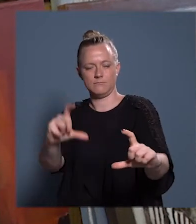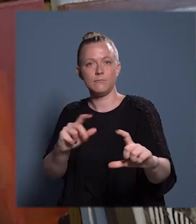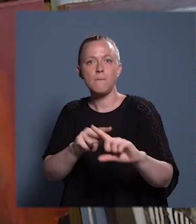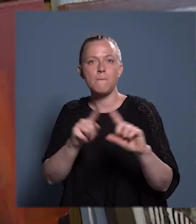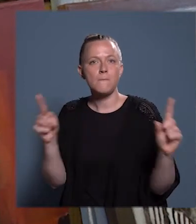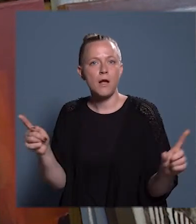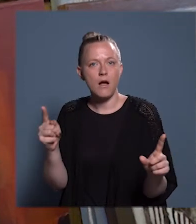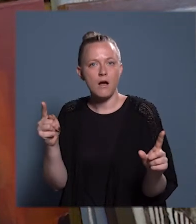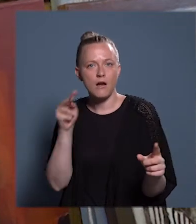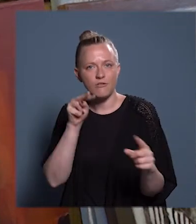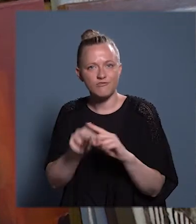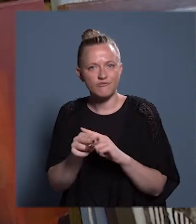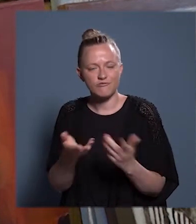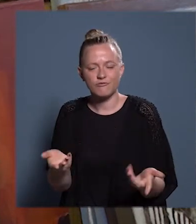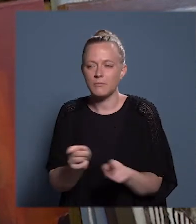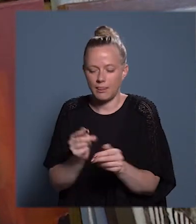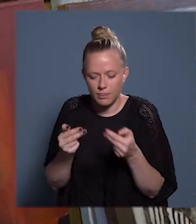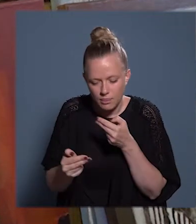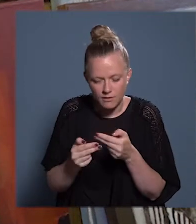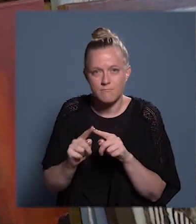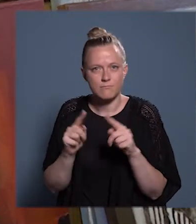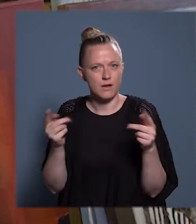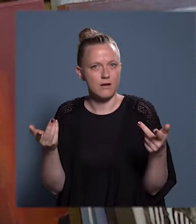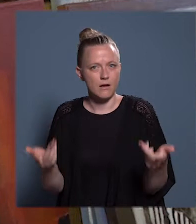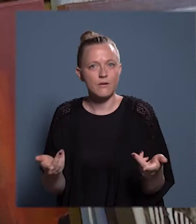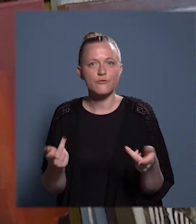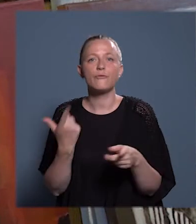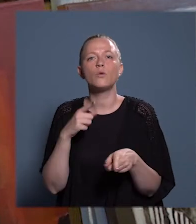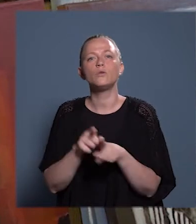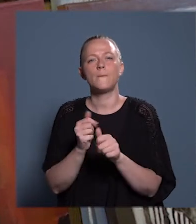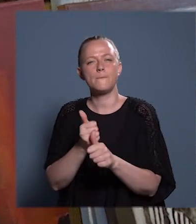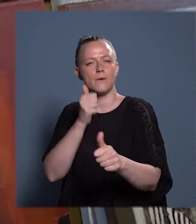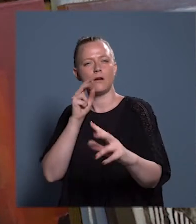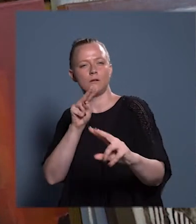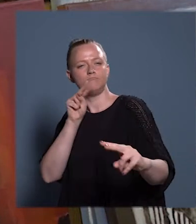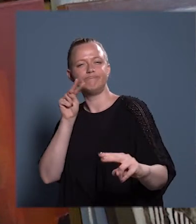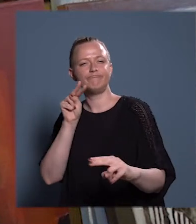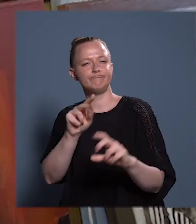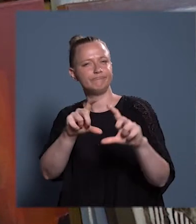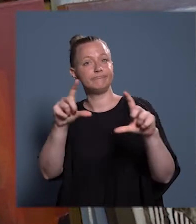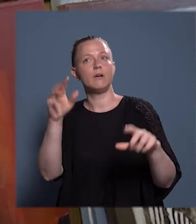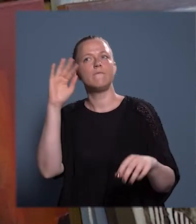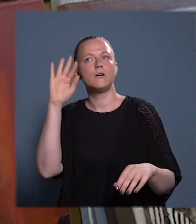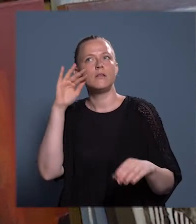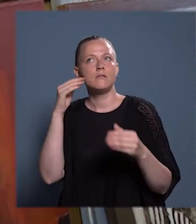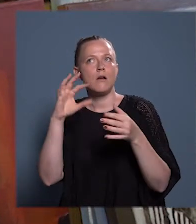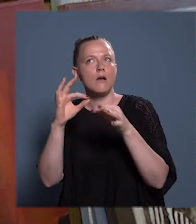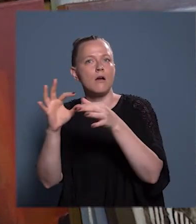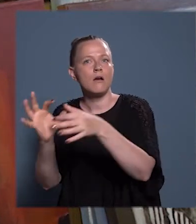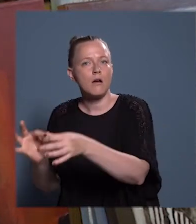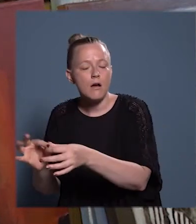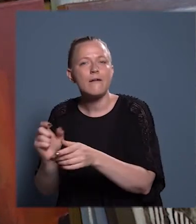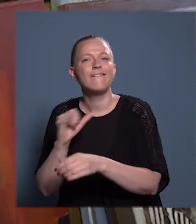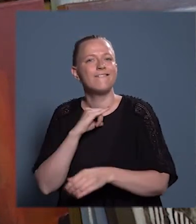mint közelről, és akkor meg olyan is volt, hogy beindult a fantáziám, hogy te érdekes, hú, a mindenit,